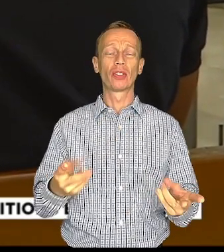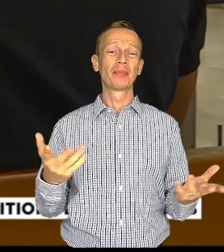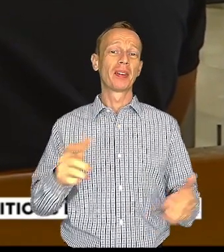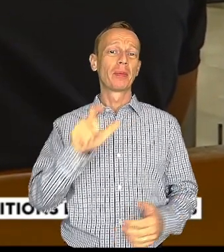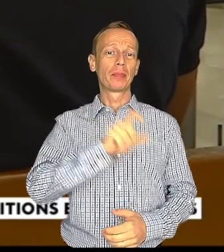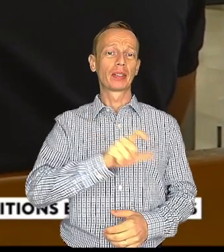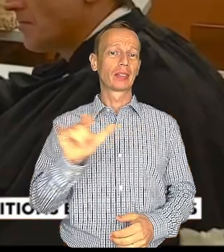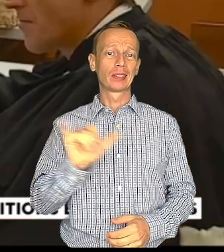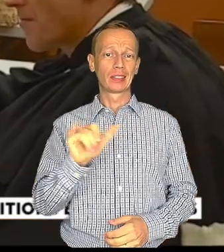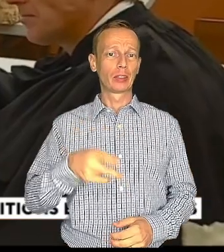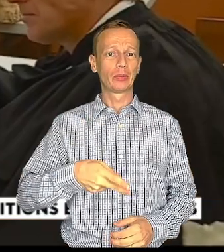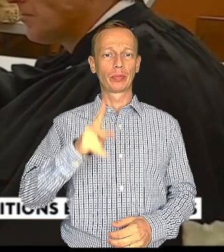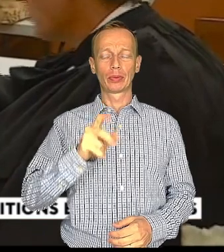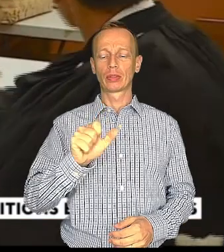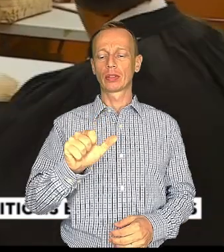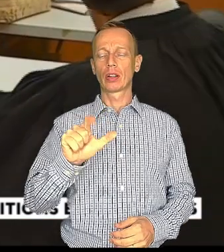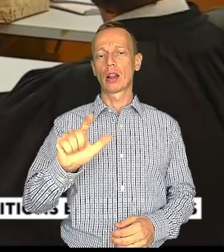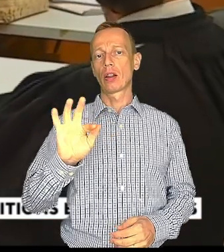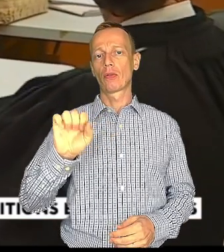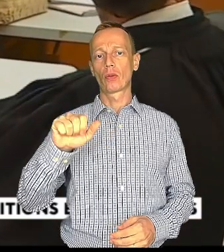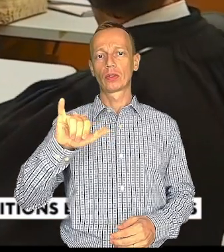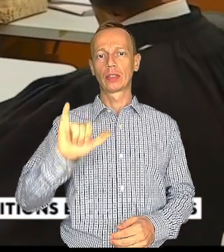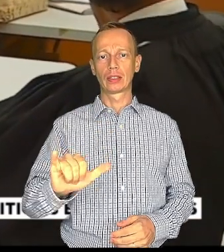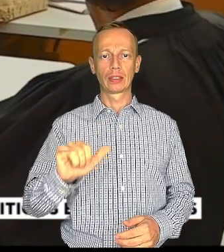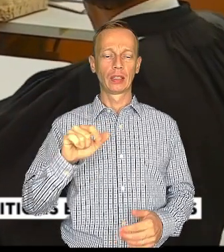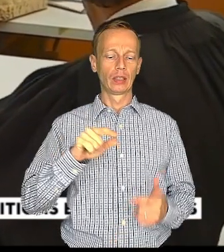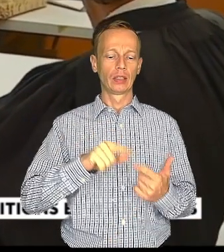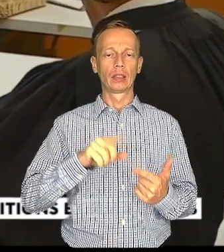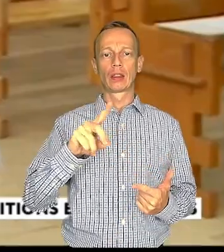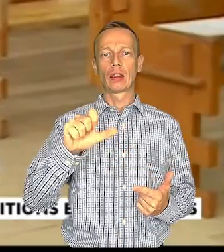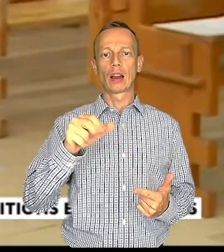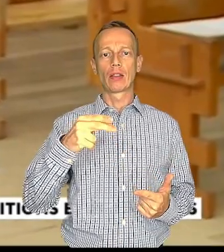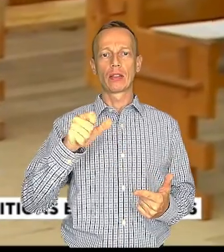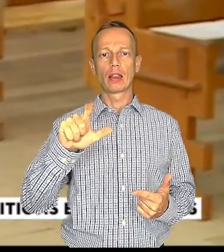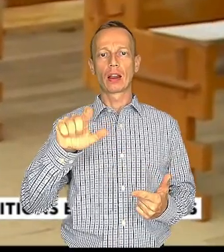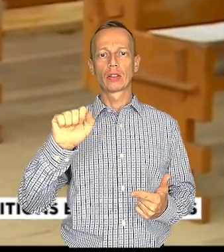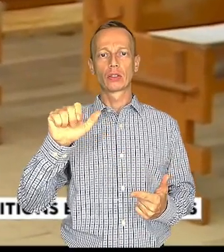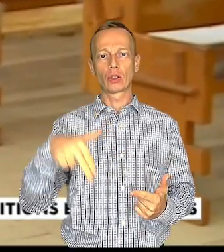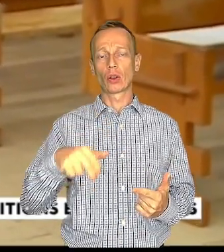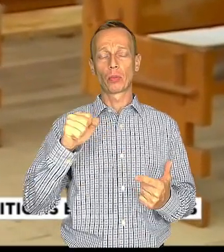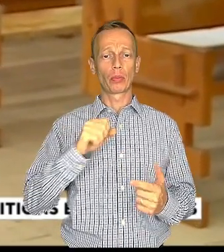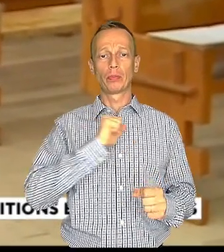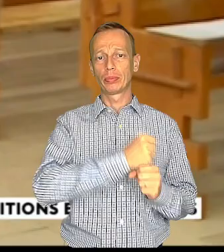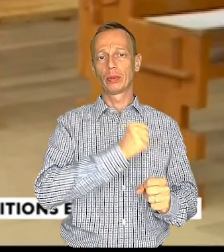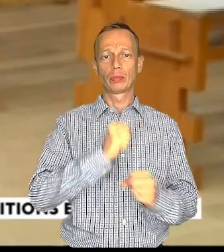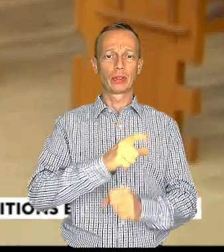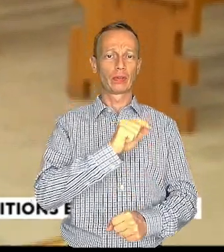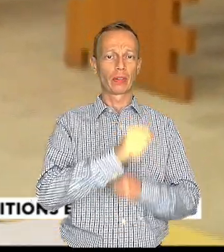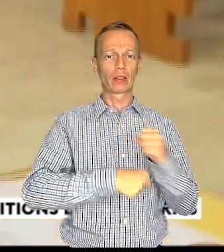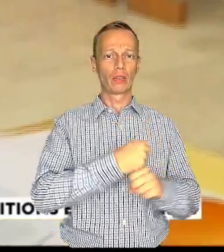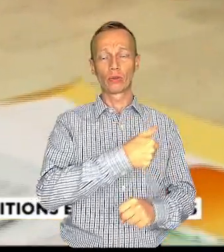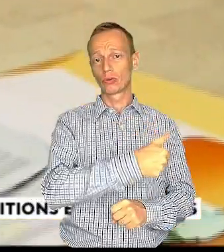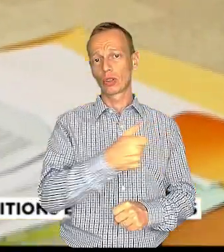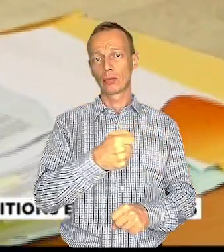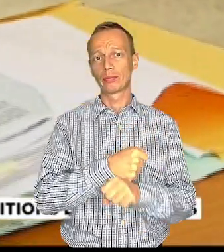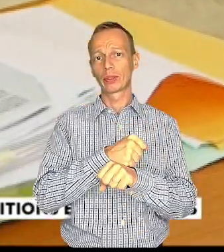principaux mis en cause, dont Maït Aïd Danielson et Tamato Alfonsi, encourt jusqu'à 20 ans de prison en récidive légale. Le